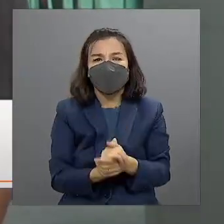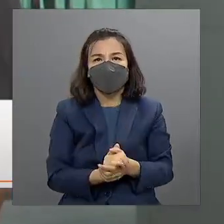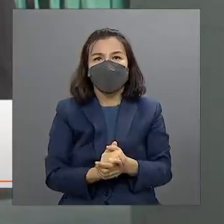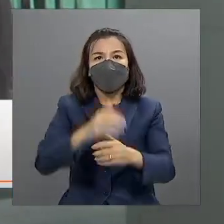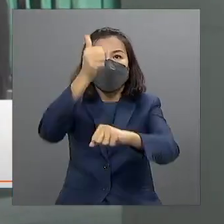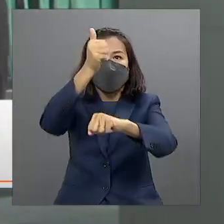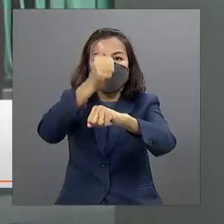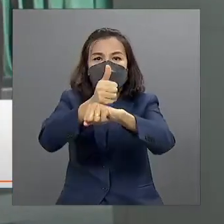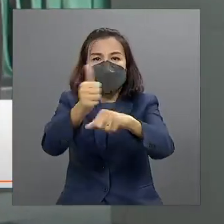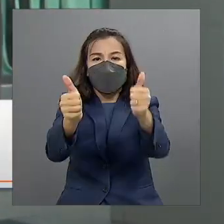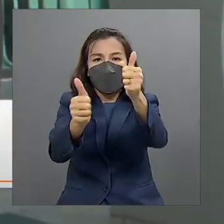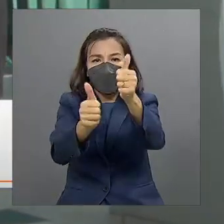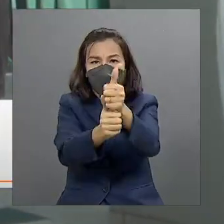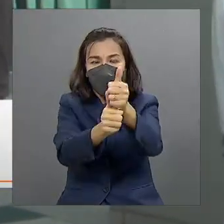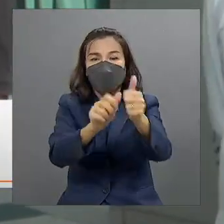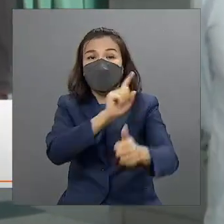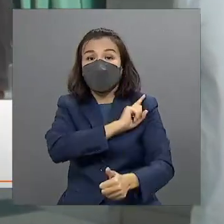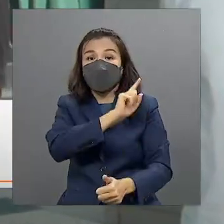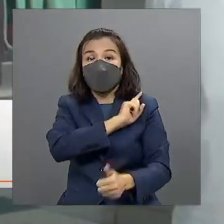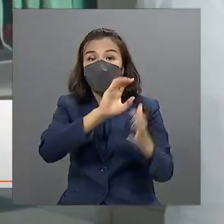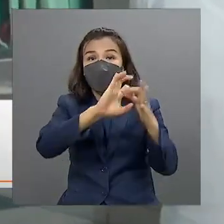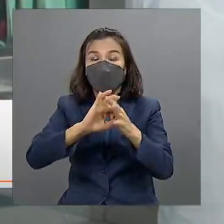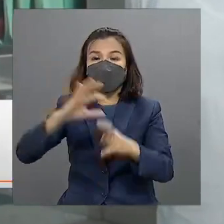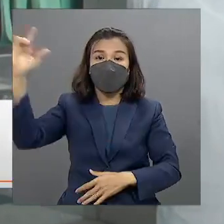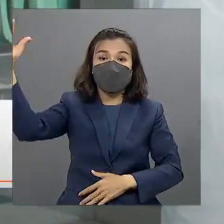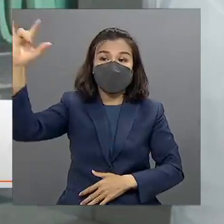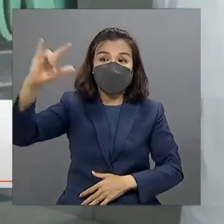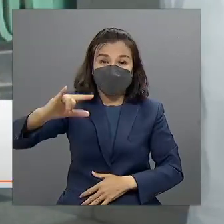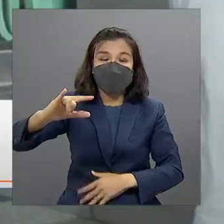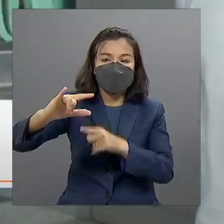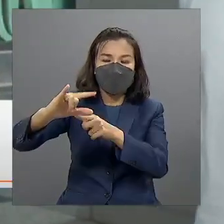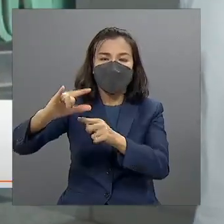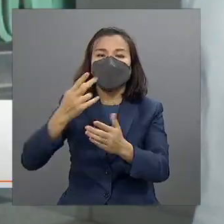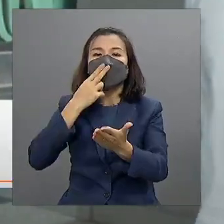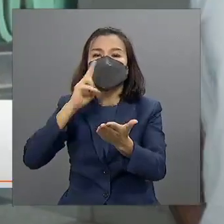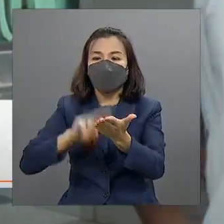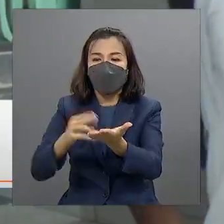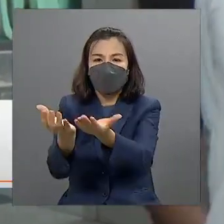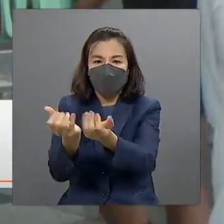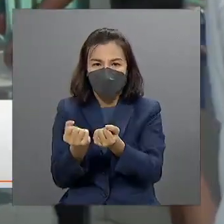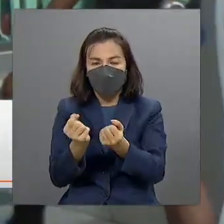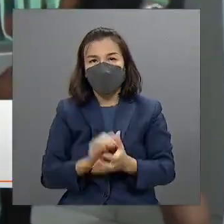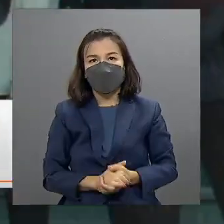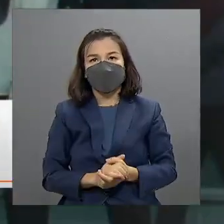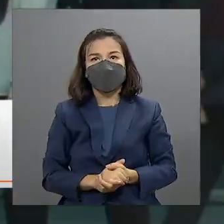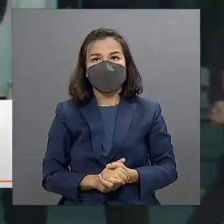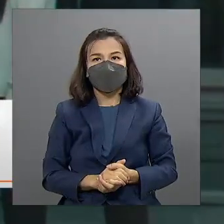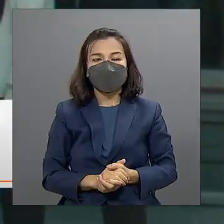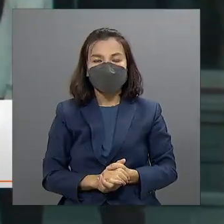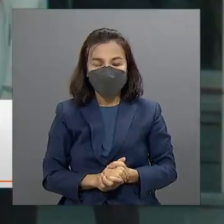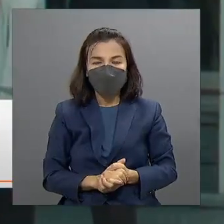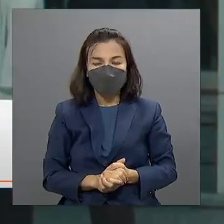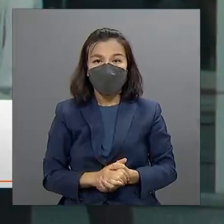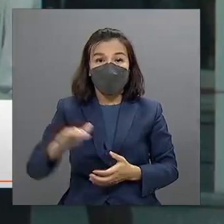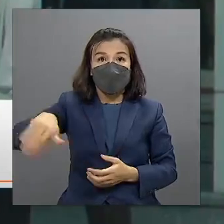ายปฏิบัการณแลบมรรัษาถ้าากษยาณ permuk เป็ผู้รัพยงๆมือนัทรงวิทยวนอยู่ประดิศ เป็ตแทนชาบ peanส บ